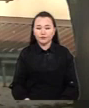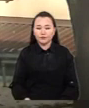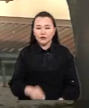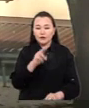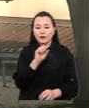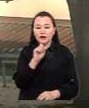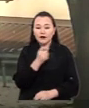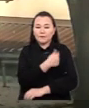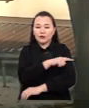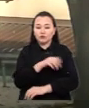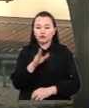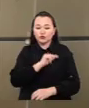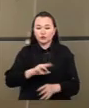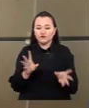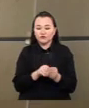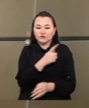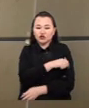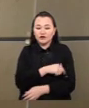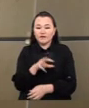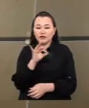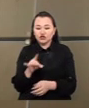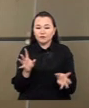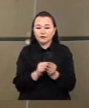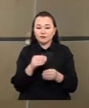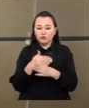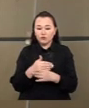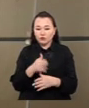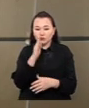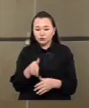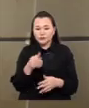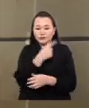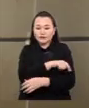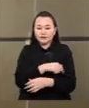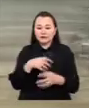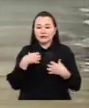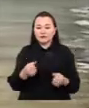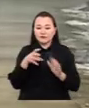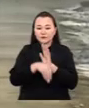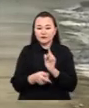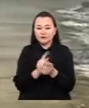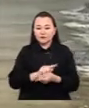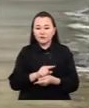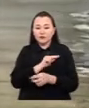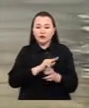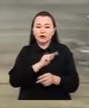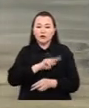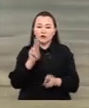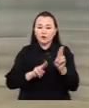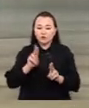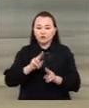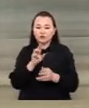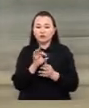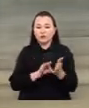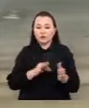пара медики будут работать с врачами и фельдшерами в казахстанских неотложках в минздраве внесли изменения в правила работы скорой медицинской помощи